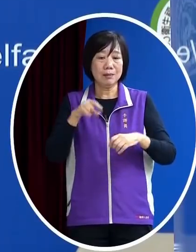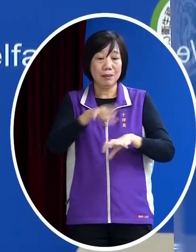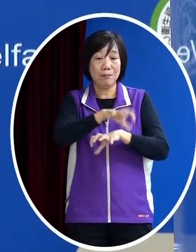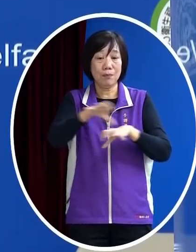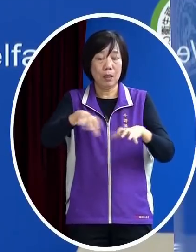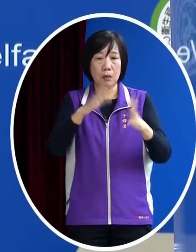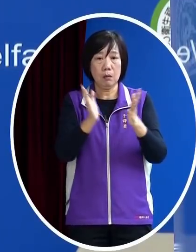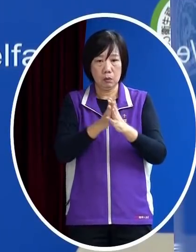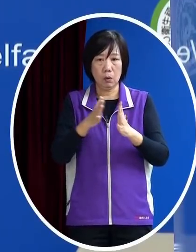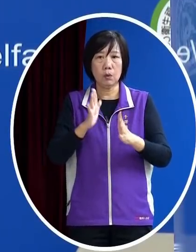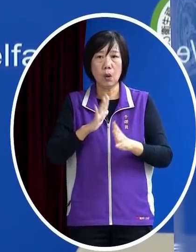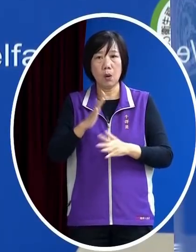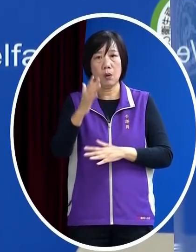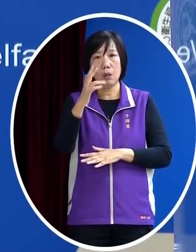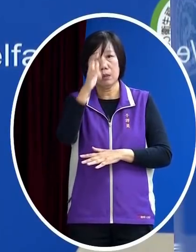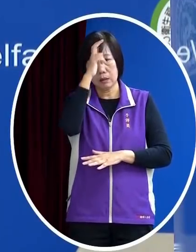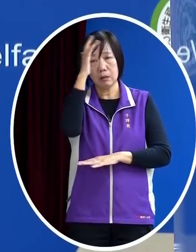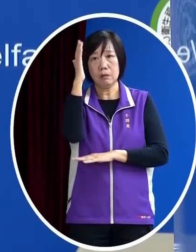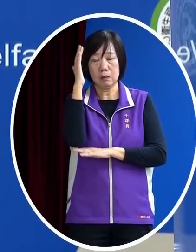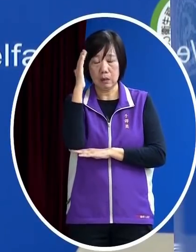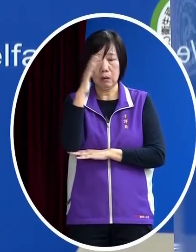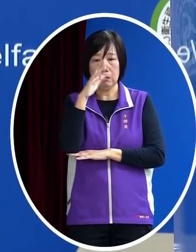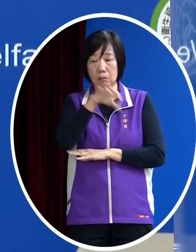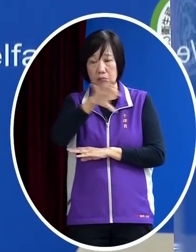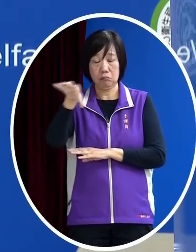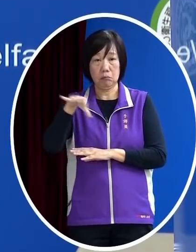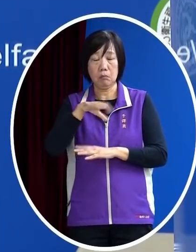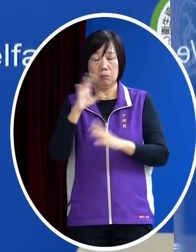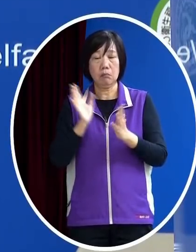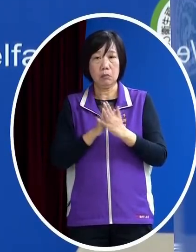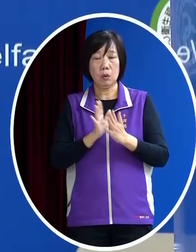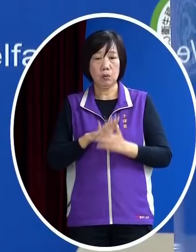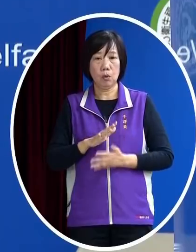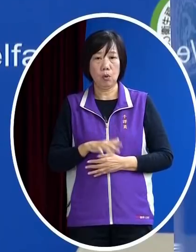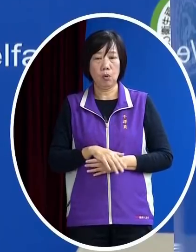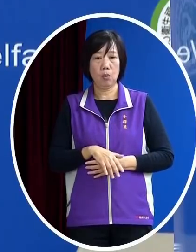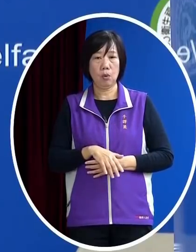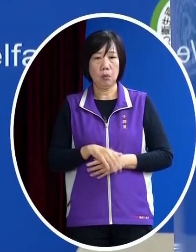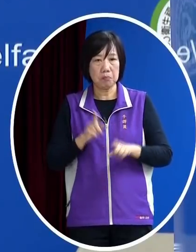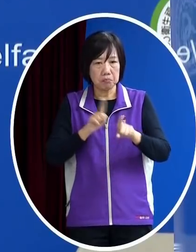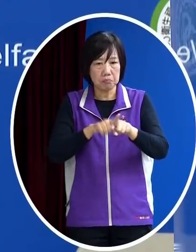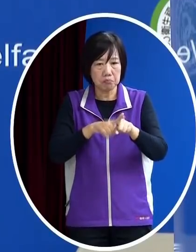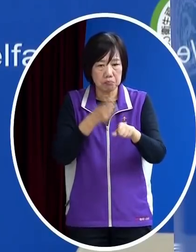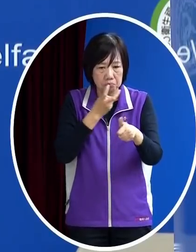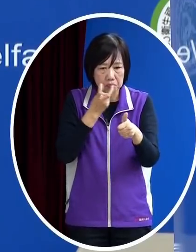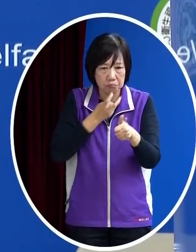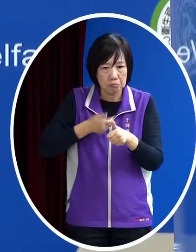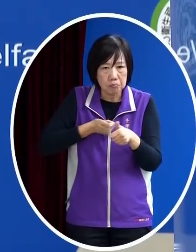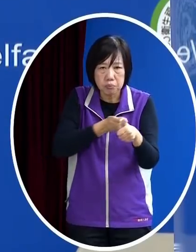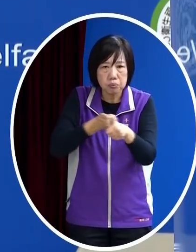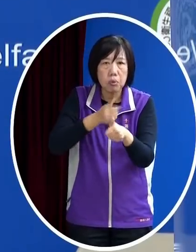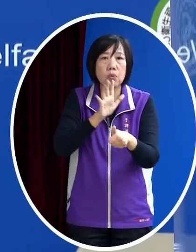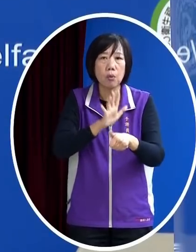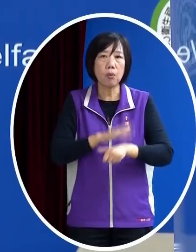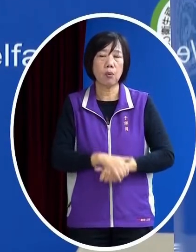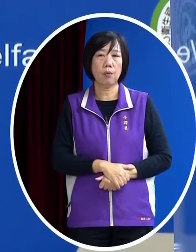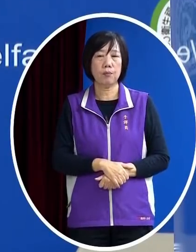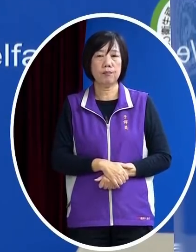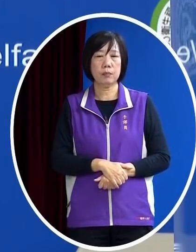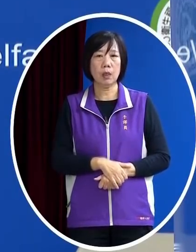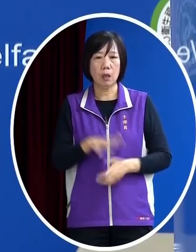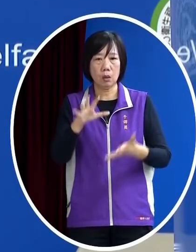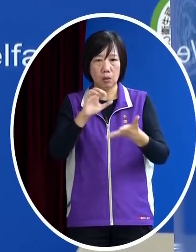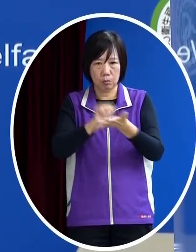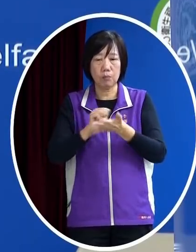是由警政卫生单位就相关的足迹的调查。那